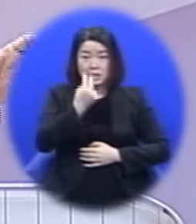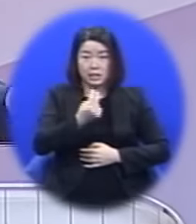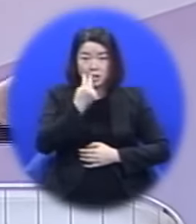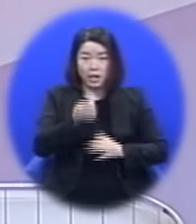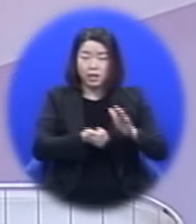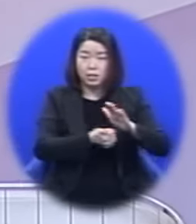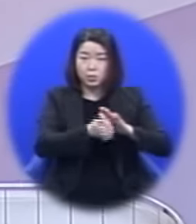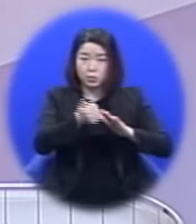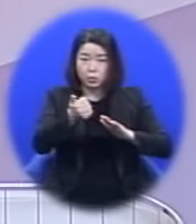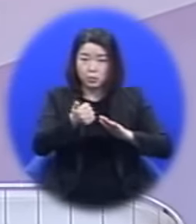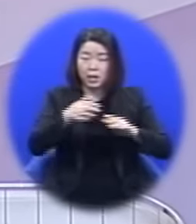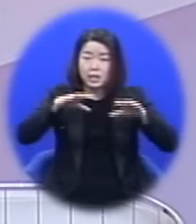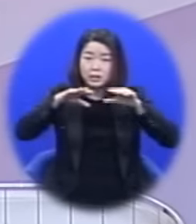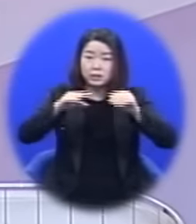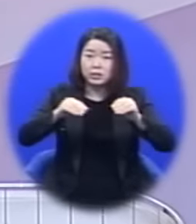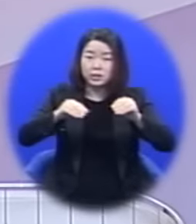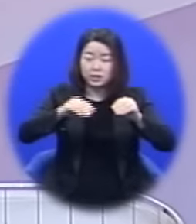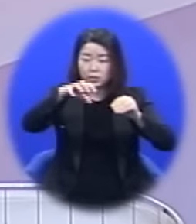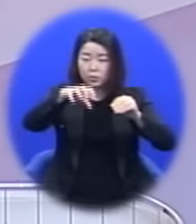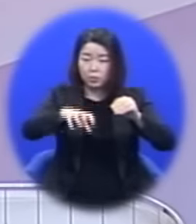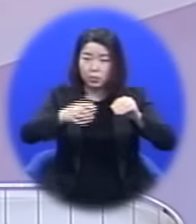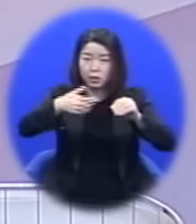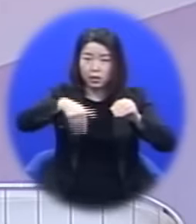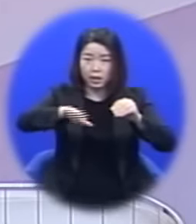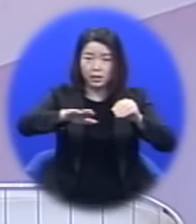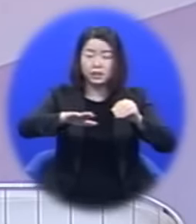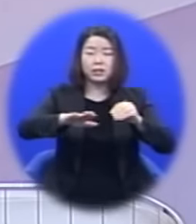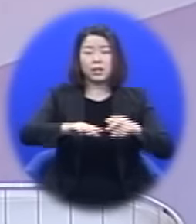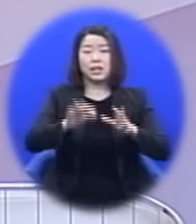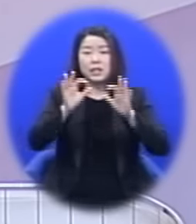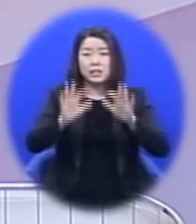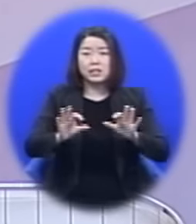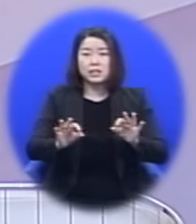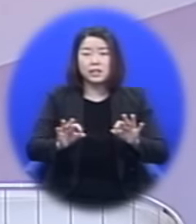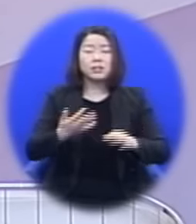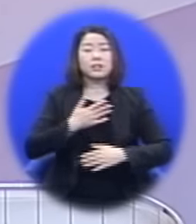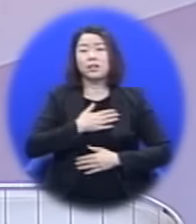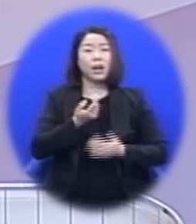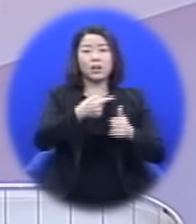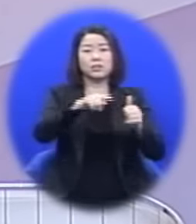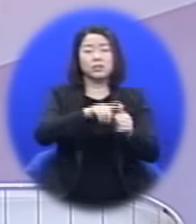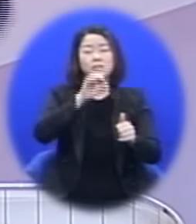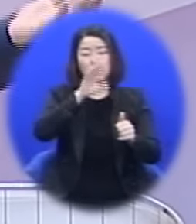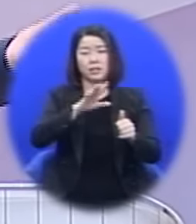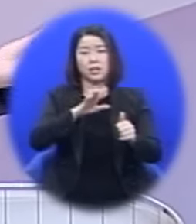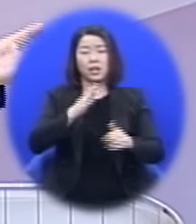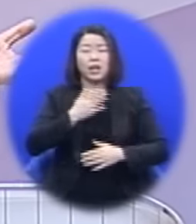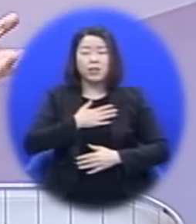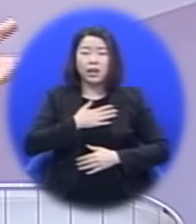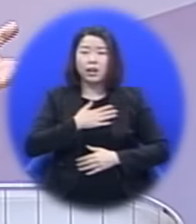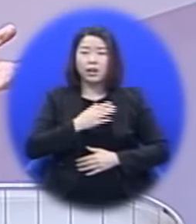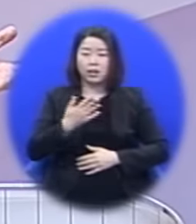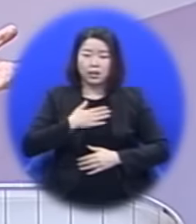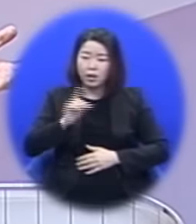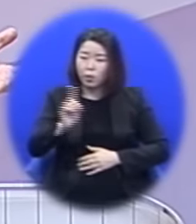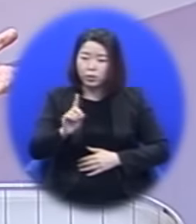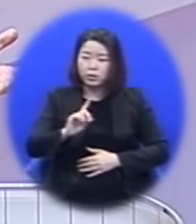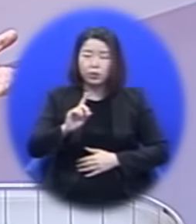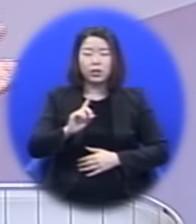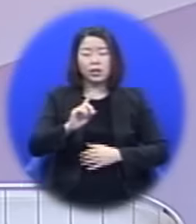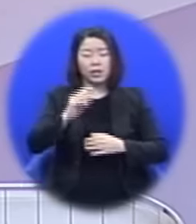끊어지는 자리까지 가보니까 이제는 나를 의지할 수가 없어요. 내가 나를 어떻게 지켜줄 수가